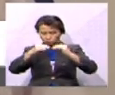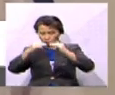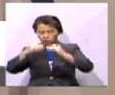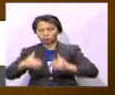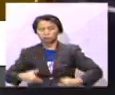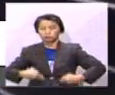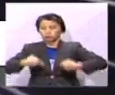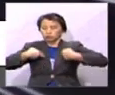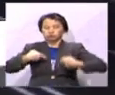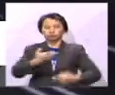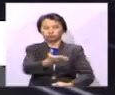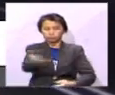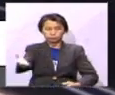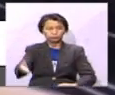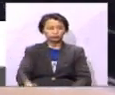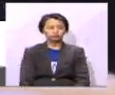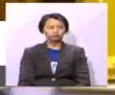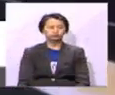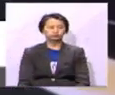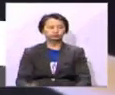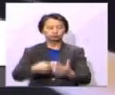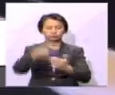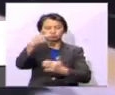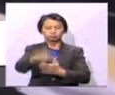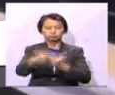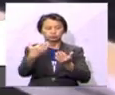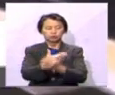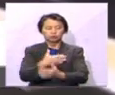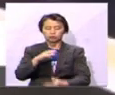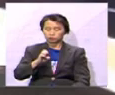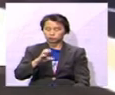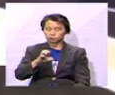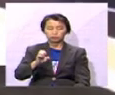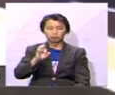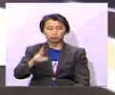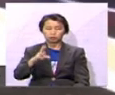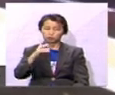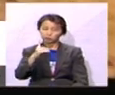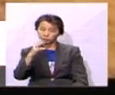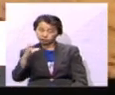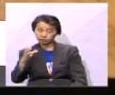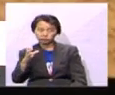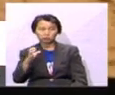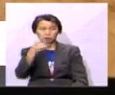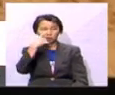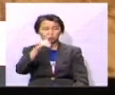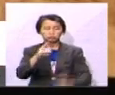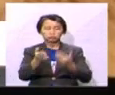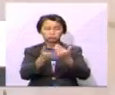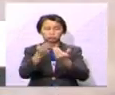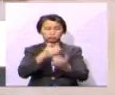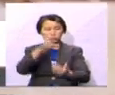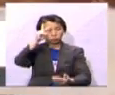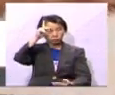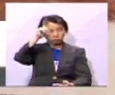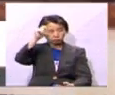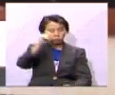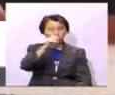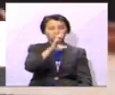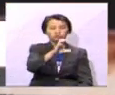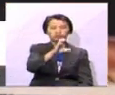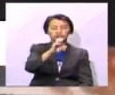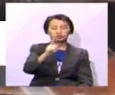B40. Antara projek terbaru ECERDC adalah projek infrastruktur Kuala Terengganu City